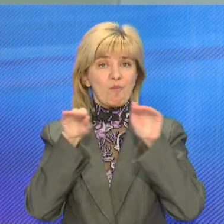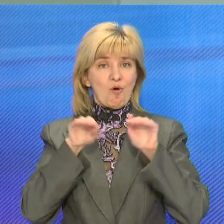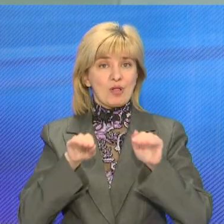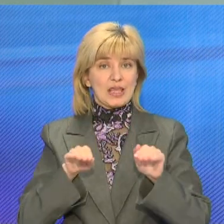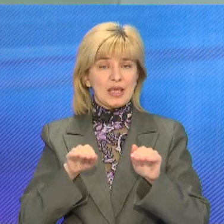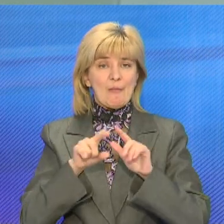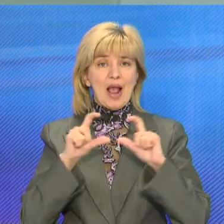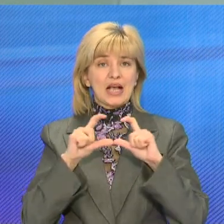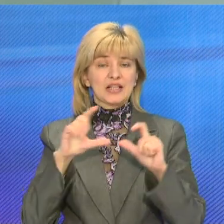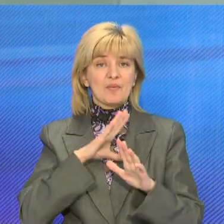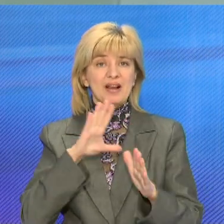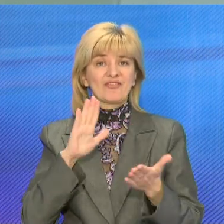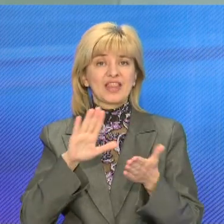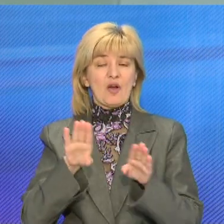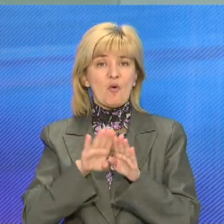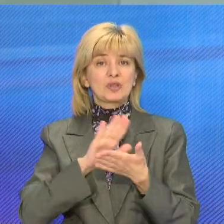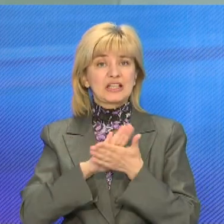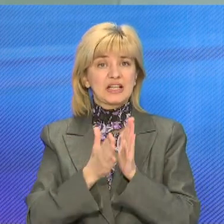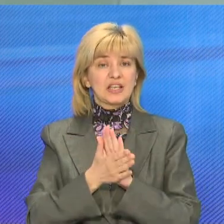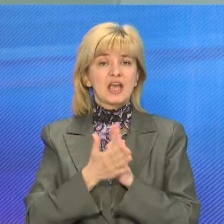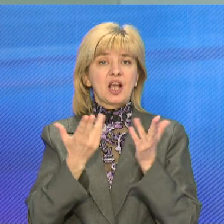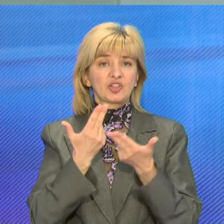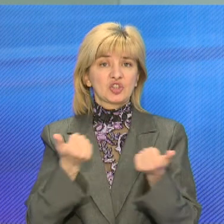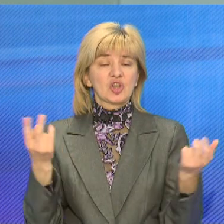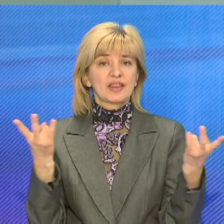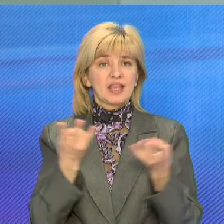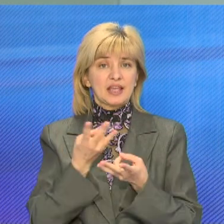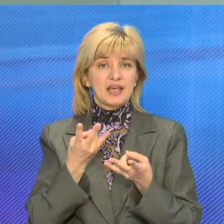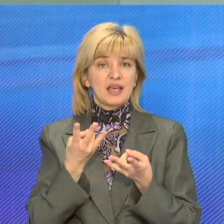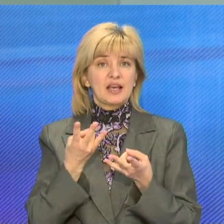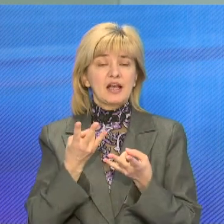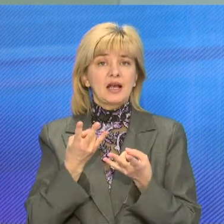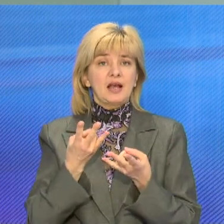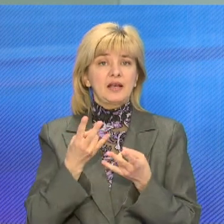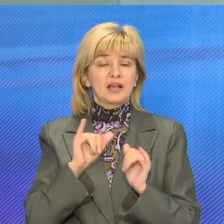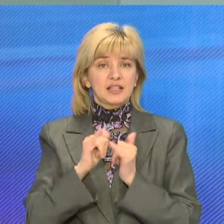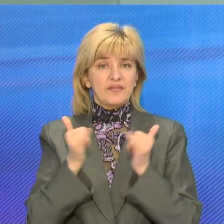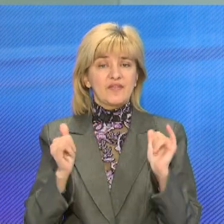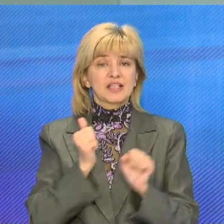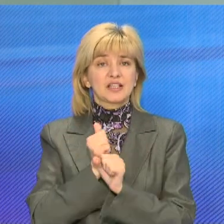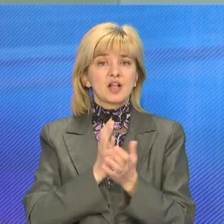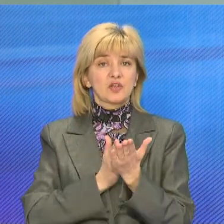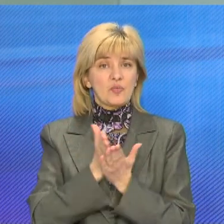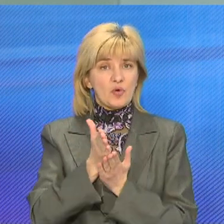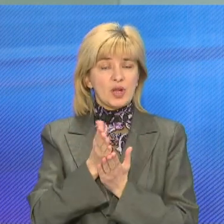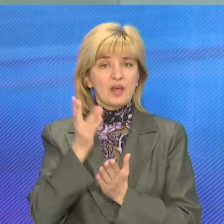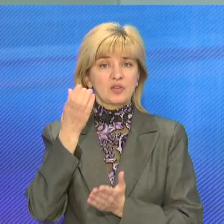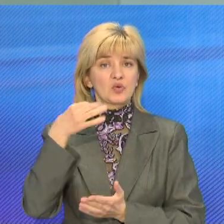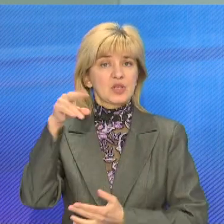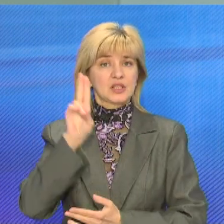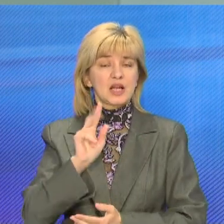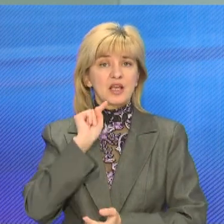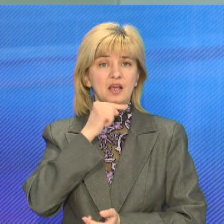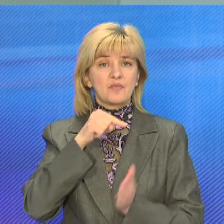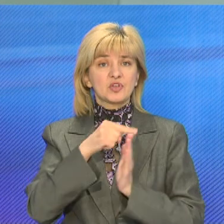таком состоянии, как они сегодня находятся, конечно же, надо развивать и делать упор на социально-экономические вопросы. В